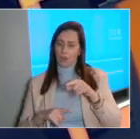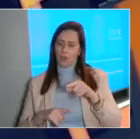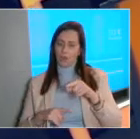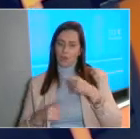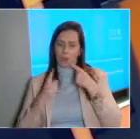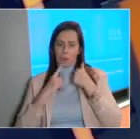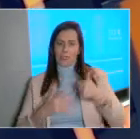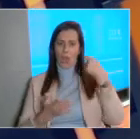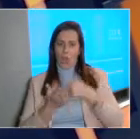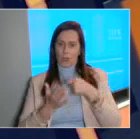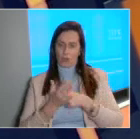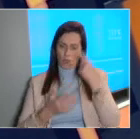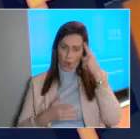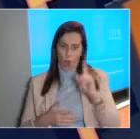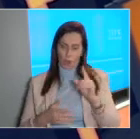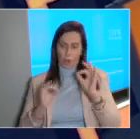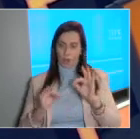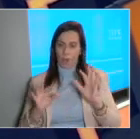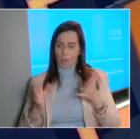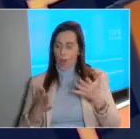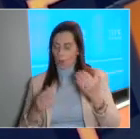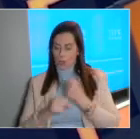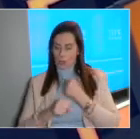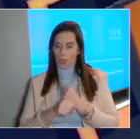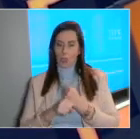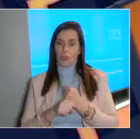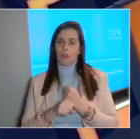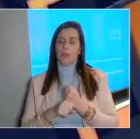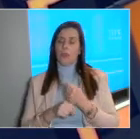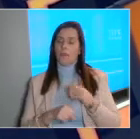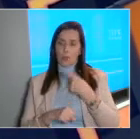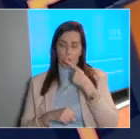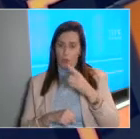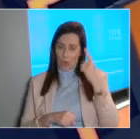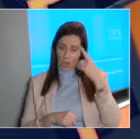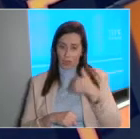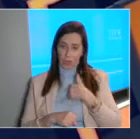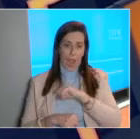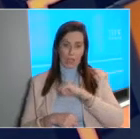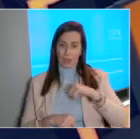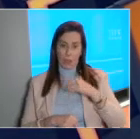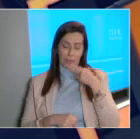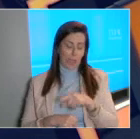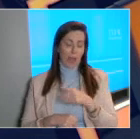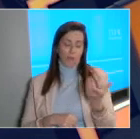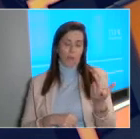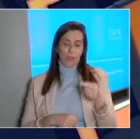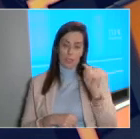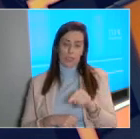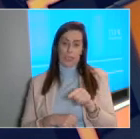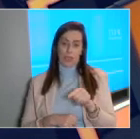השר כחלון, שלא ידעתי בדיוק לאן הוא יפנה ומה יהיה איתו, ואמרתי לו שבעיניי העצמאים בישראל...